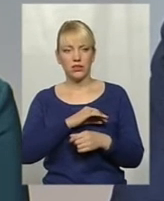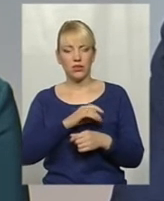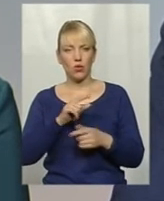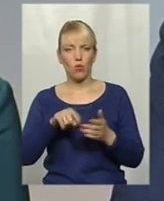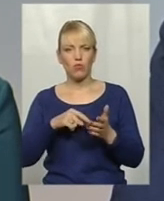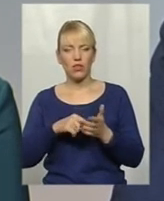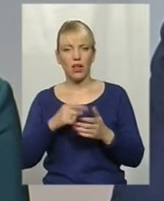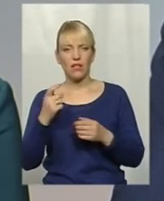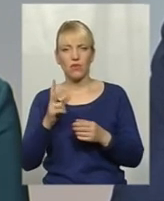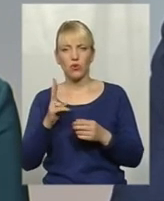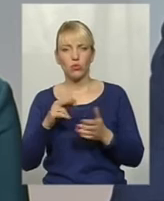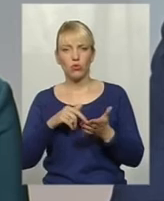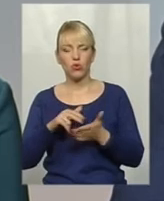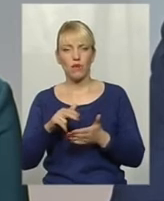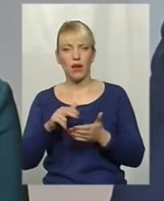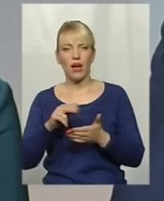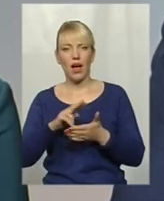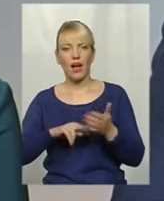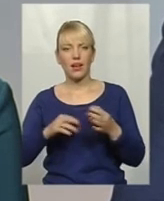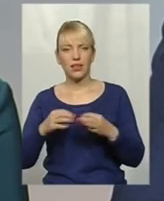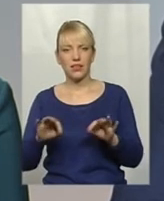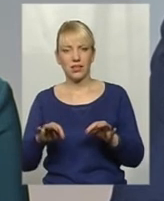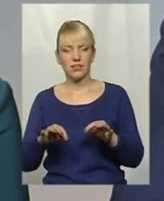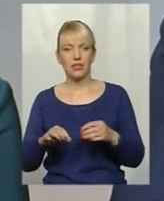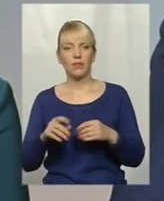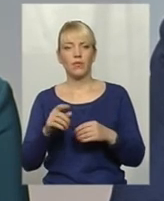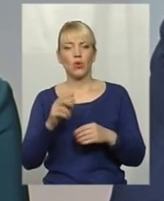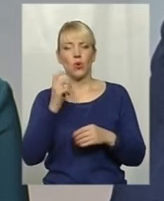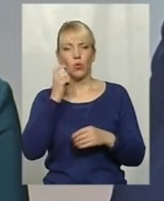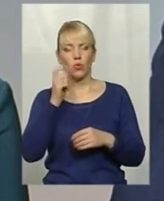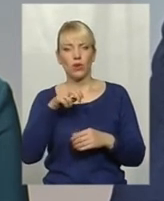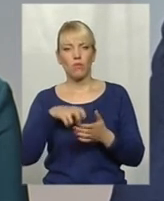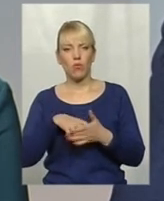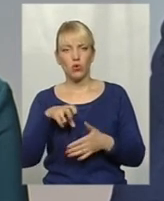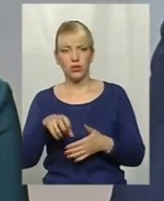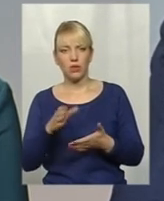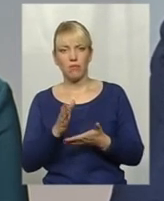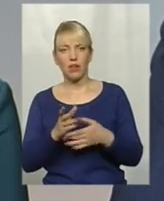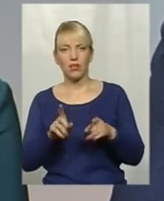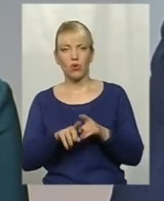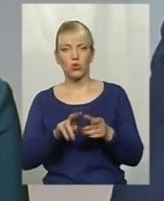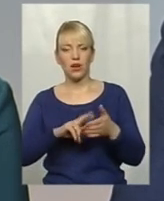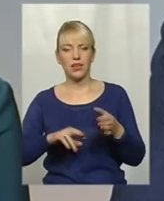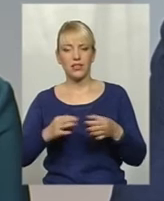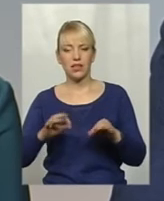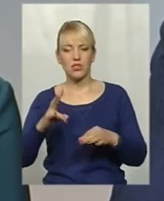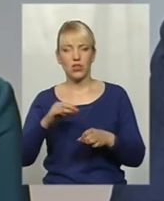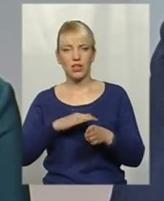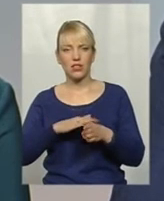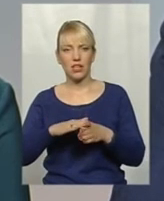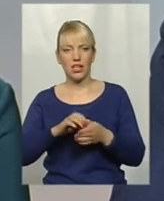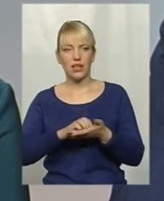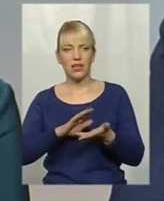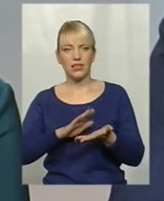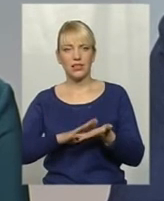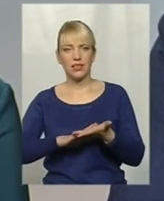які пройшли акредитацію. Сьогодні навіть Укрпошта має також ліцензію на здійснення